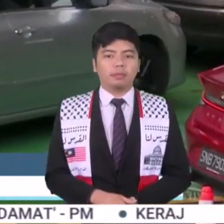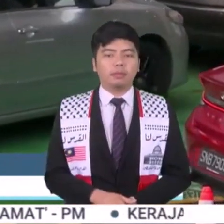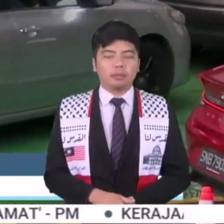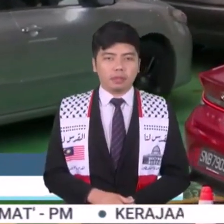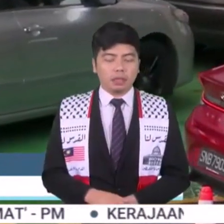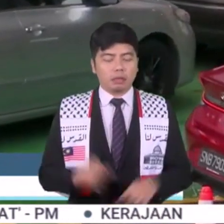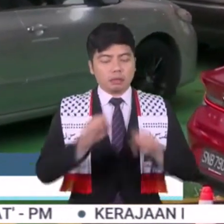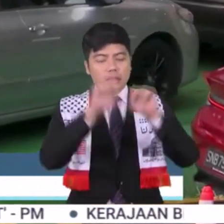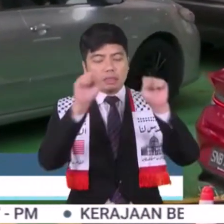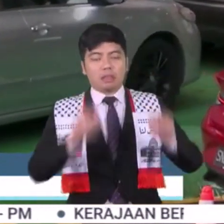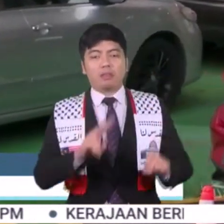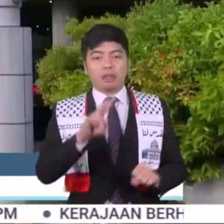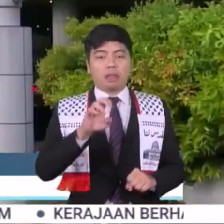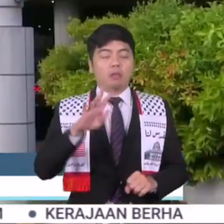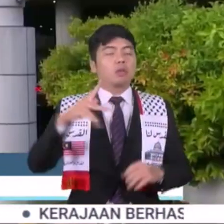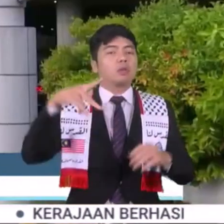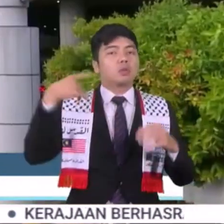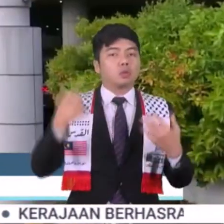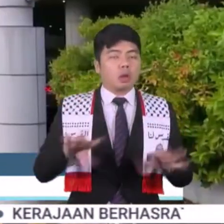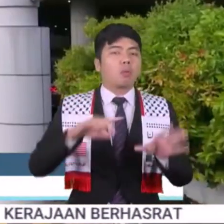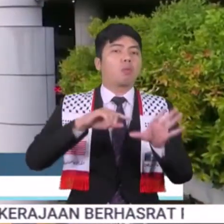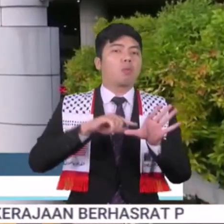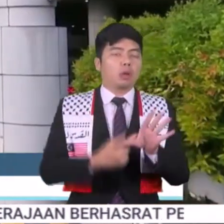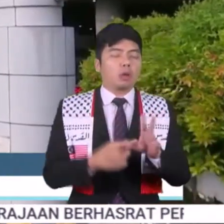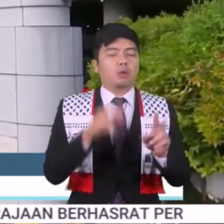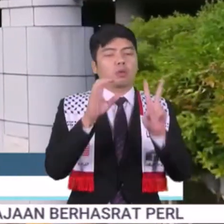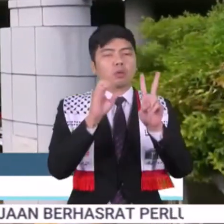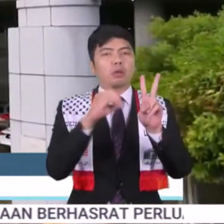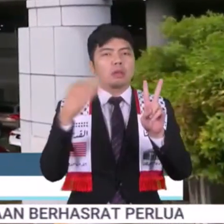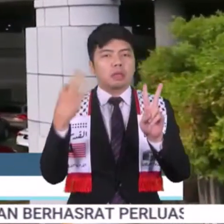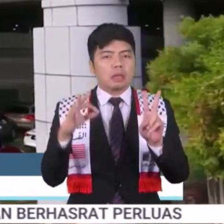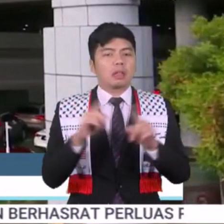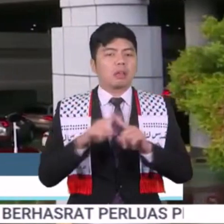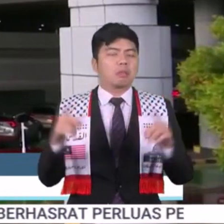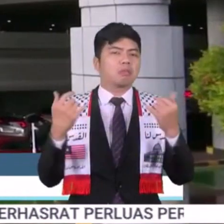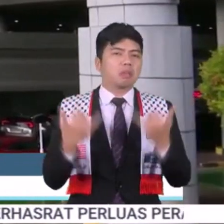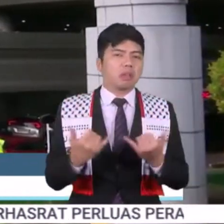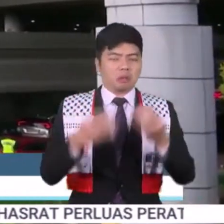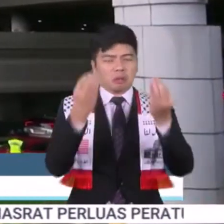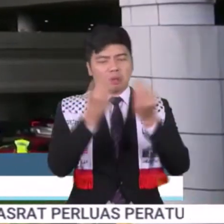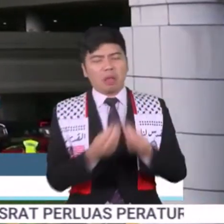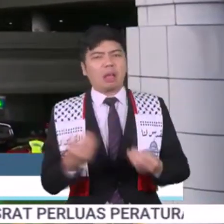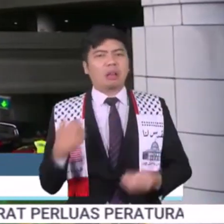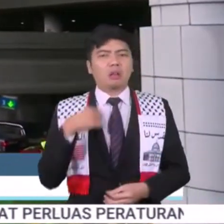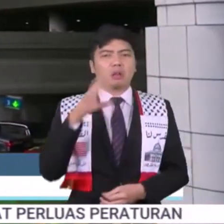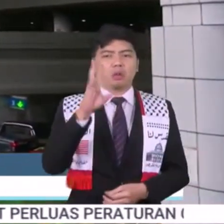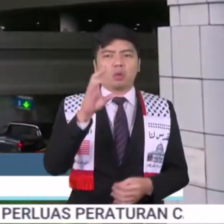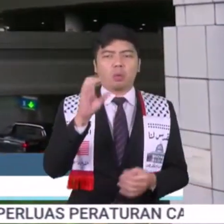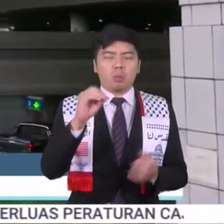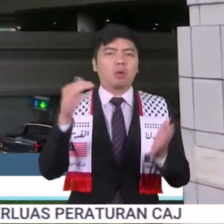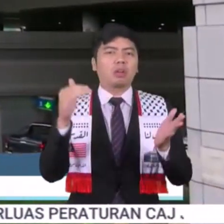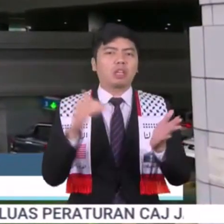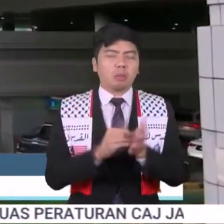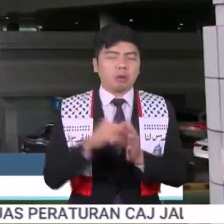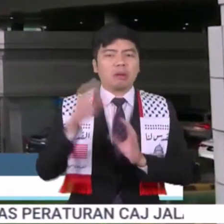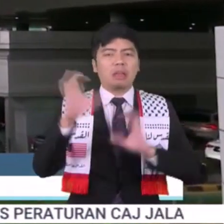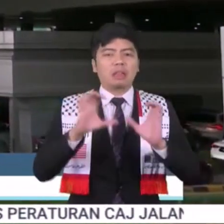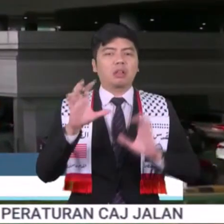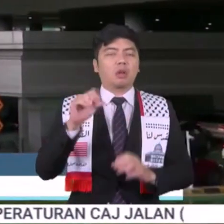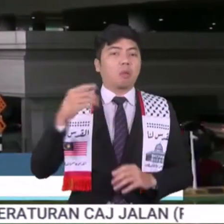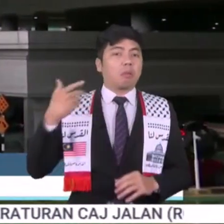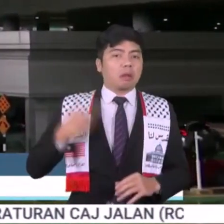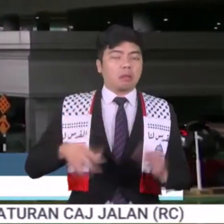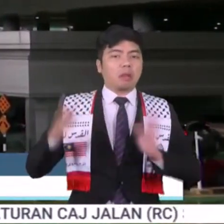Meskipun sistem VEP sudah dilaksana sejak 2019, namun setakat ini hanya 70,000 kenderaan asing berdaftar